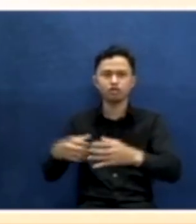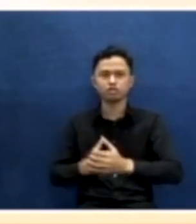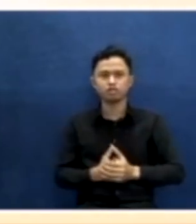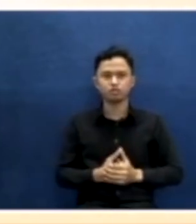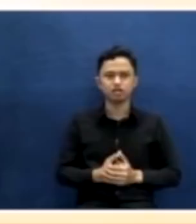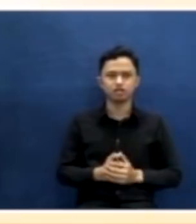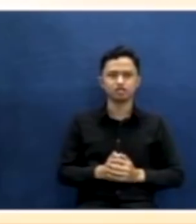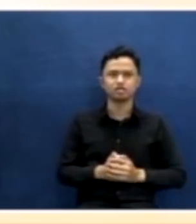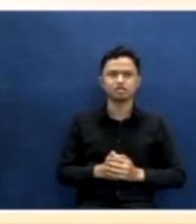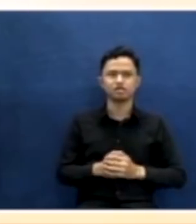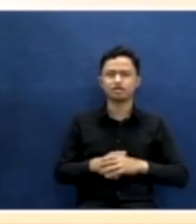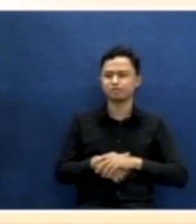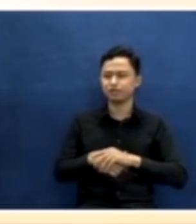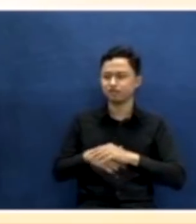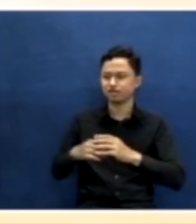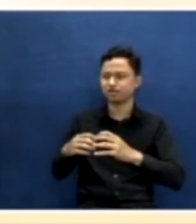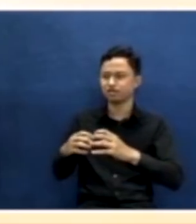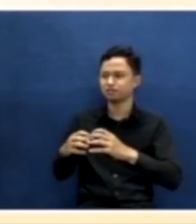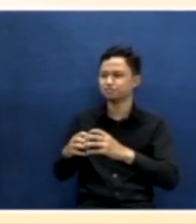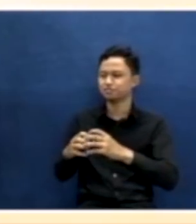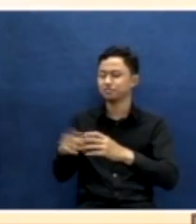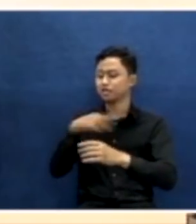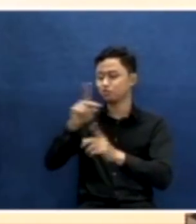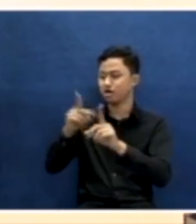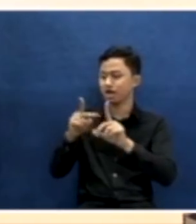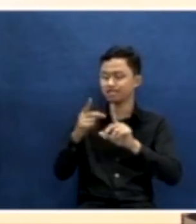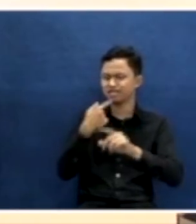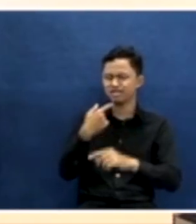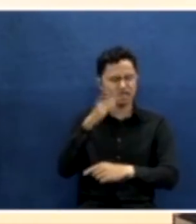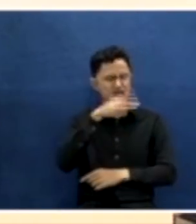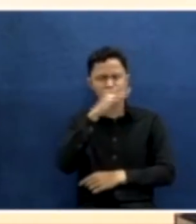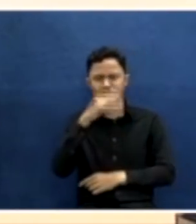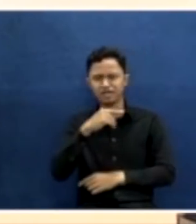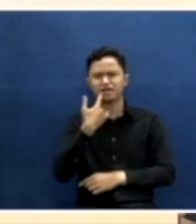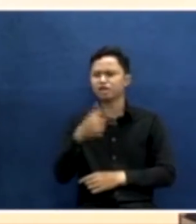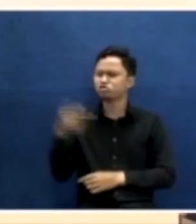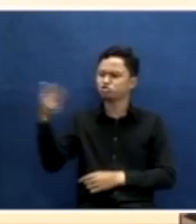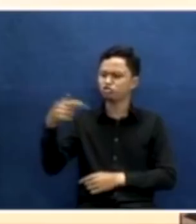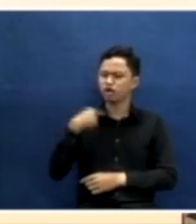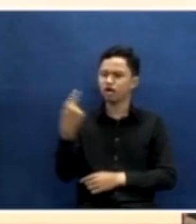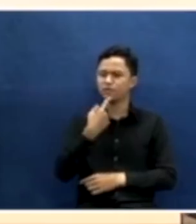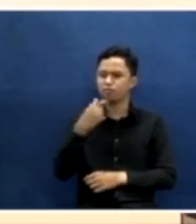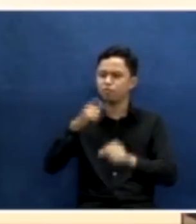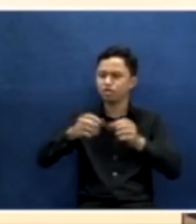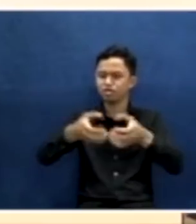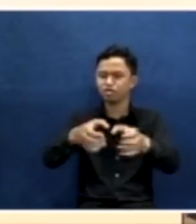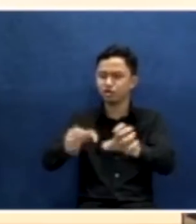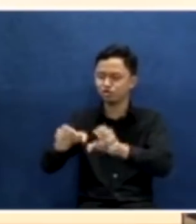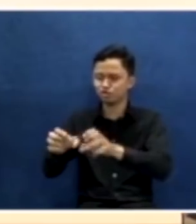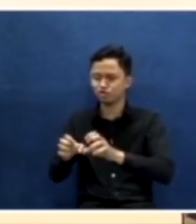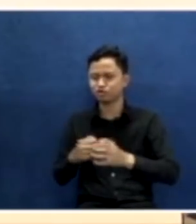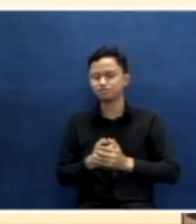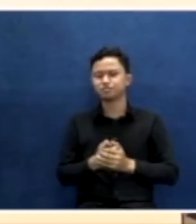masyarakat yaitu sudah mulai mikir ini Hajj menyusup ini aneh nyuruh kami untuk mengumpulkan telur